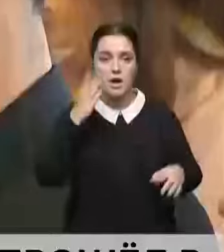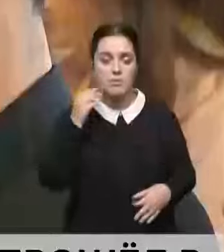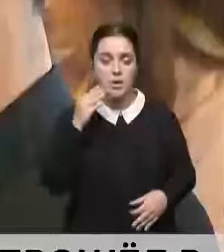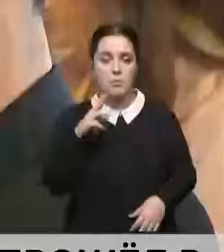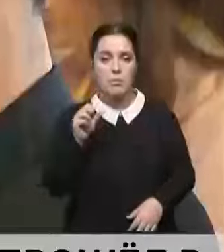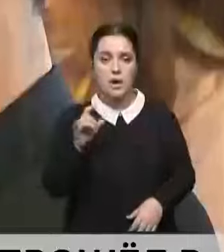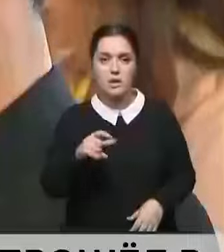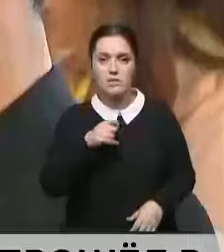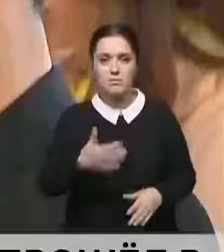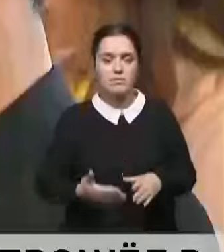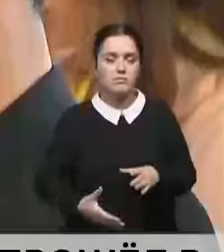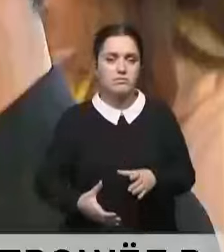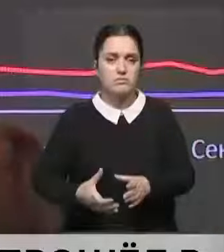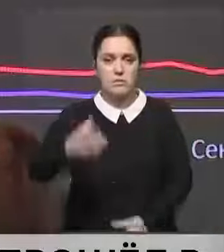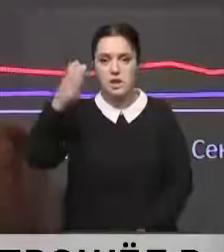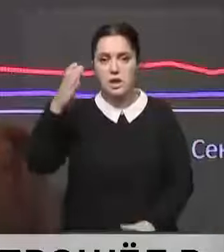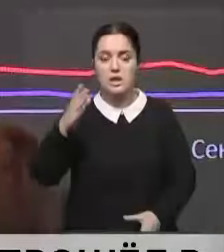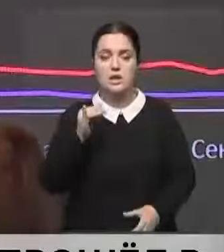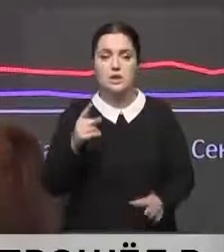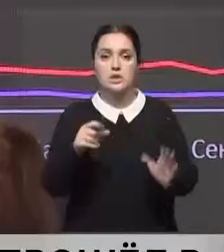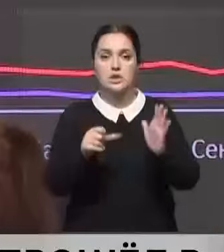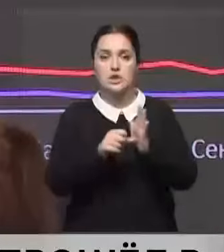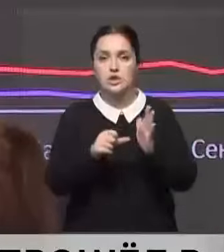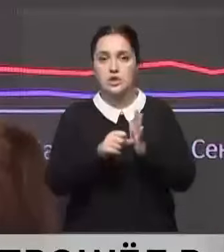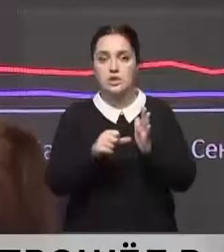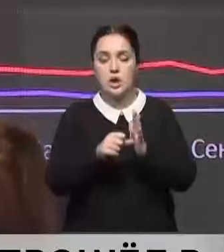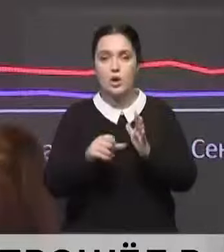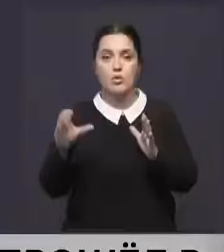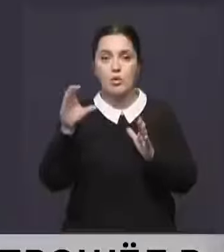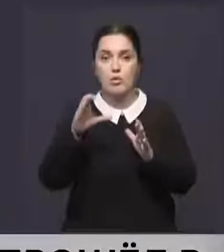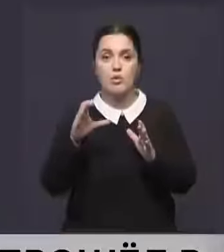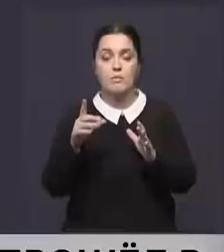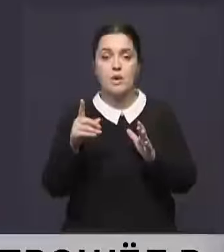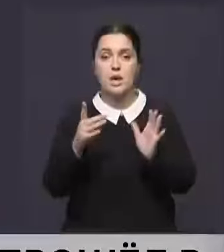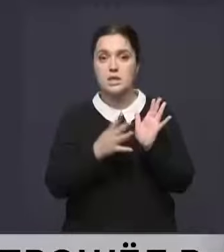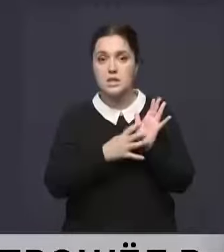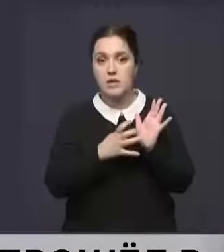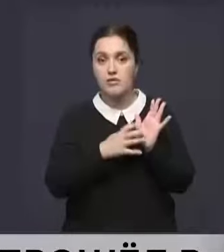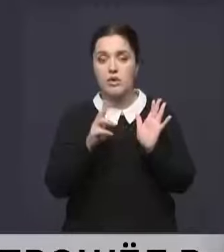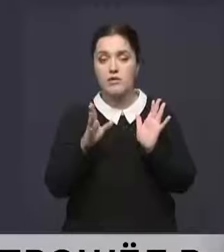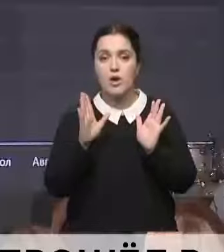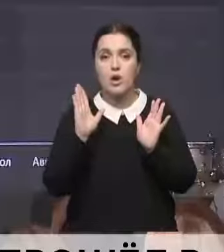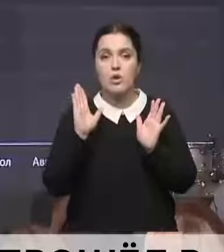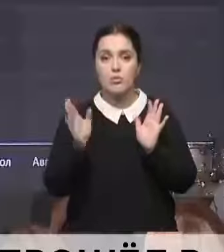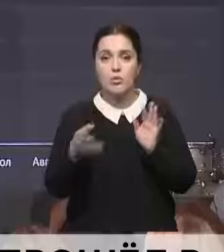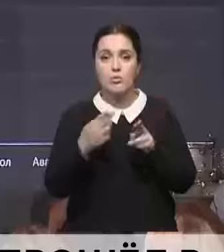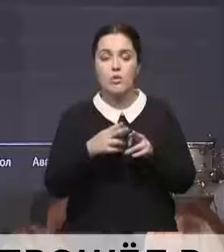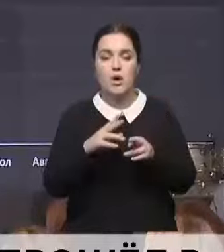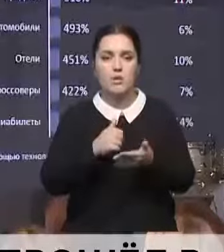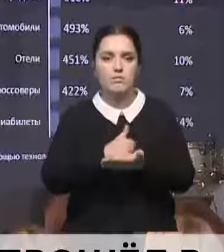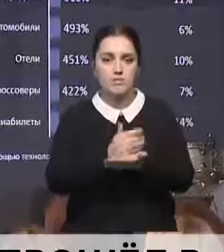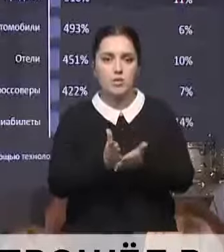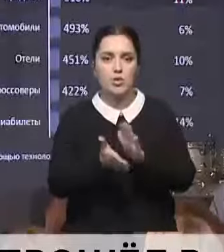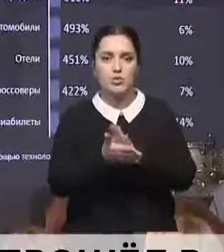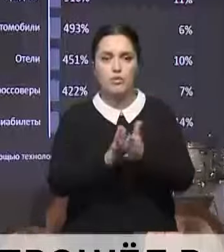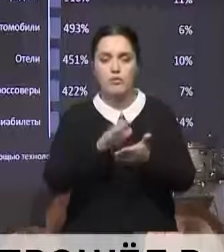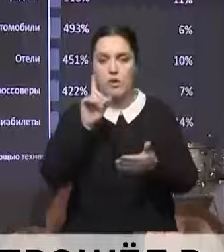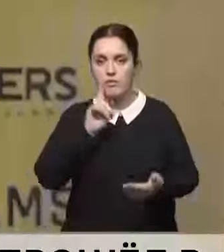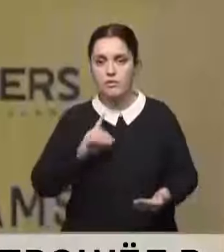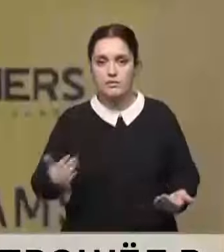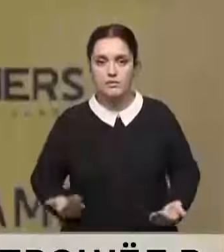самое высокое здание в городе, состоящее из 6 корпусов. В этом комплексе на 900 квартир будут предусмотрены все условия для комфортного